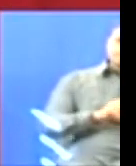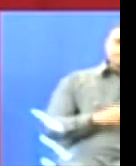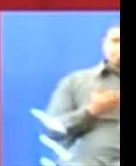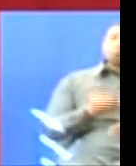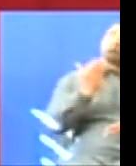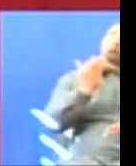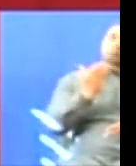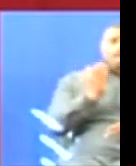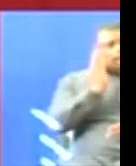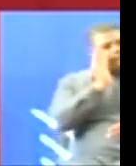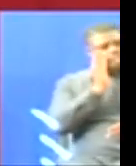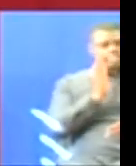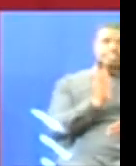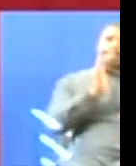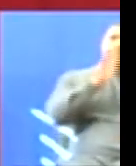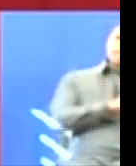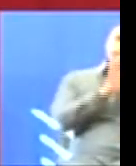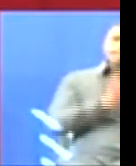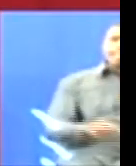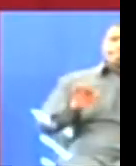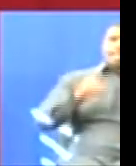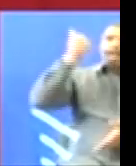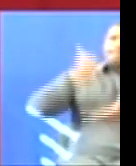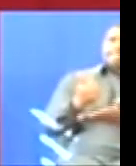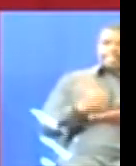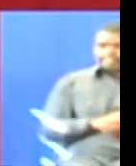Mungu amlaze mahara pema peponi, amin.